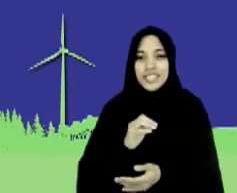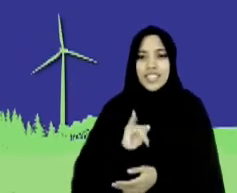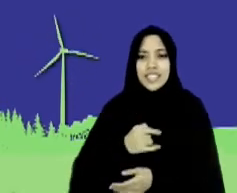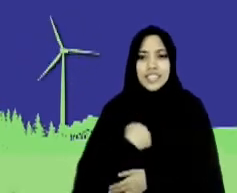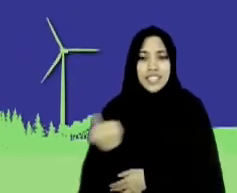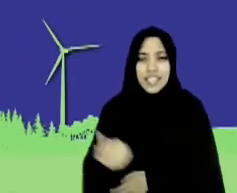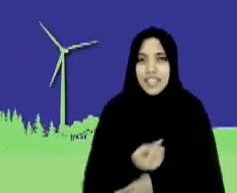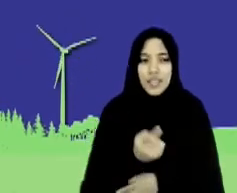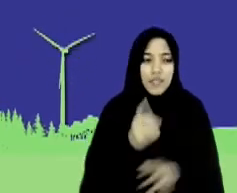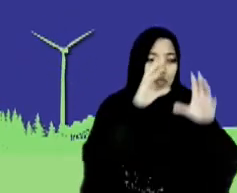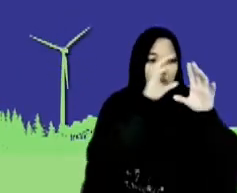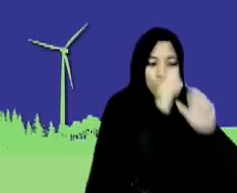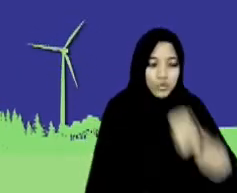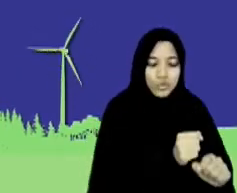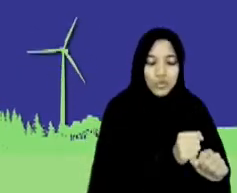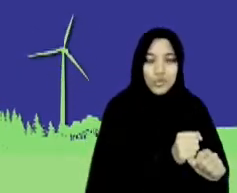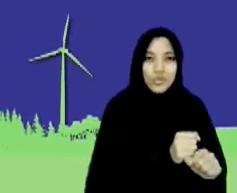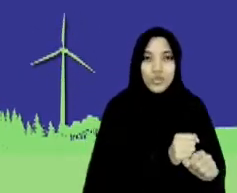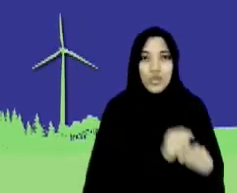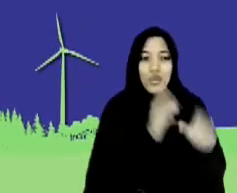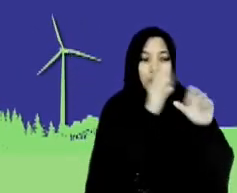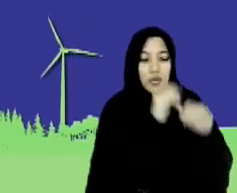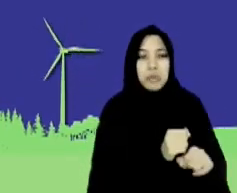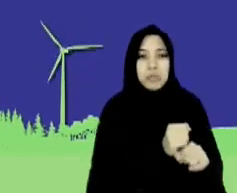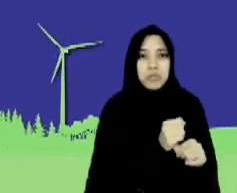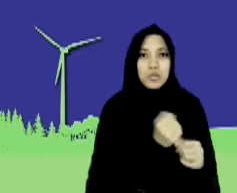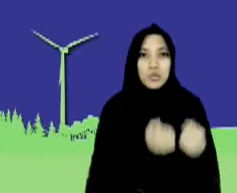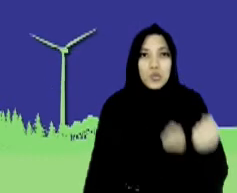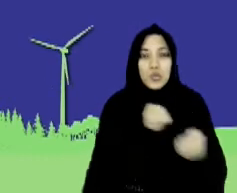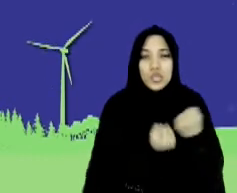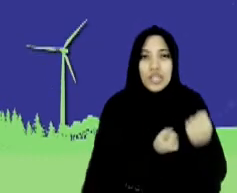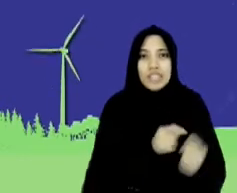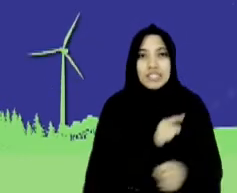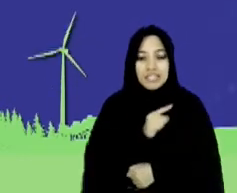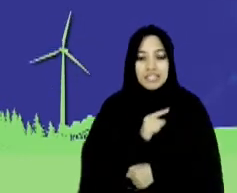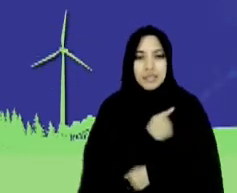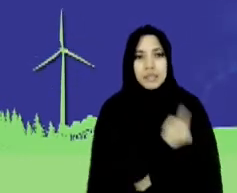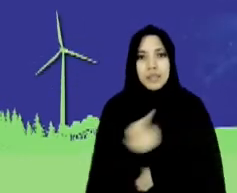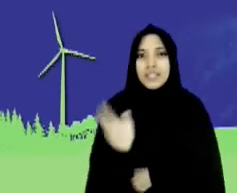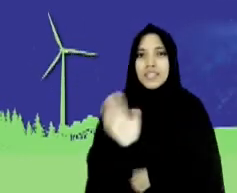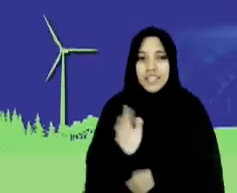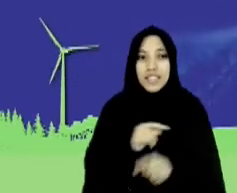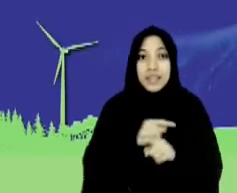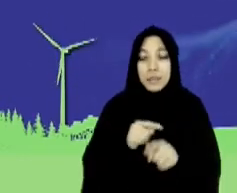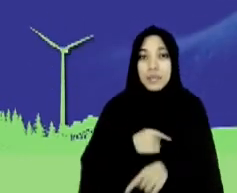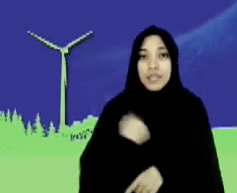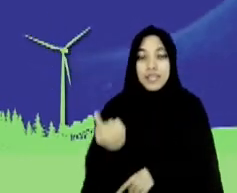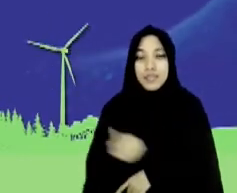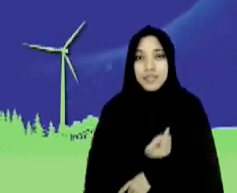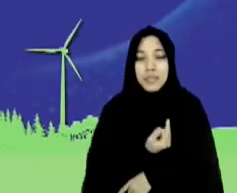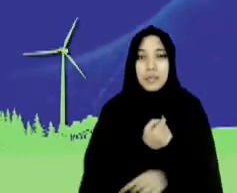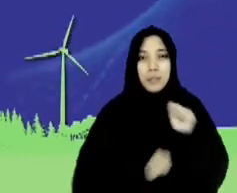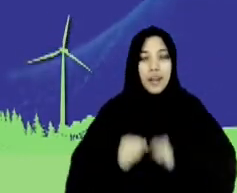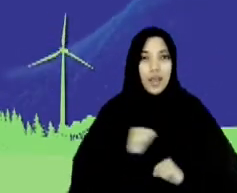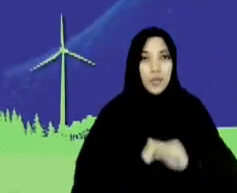hanya e fokus kepada eh effort kita saja eh sendiri gitu ya dan atau kita berupaya untuk lakuan itu semua sendiri maka memang kita